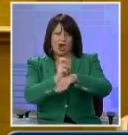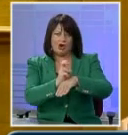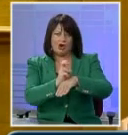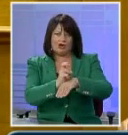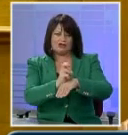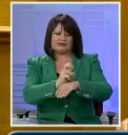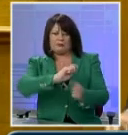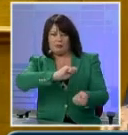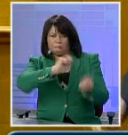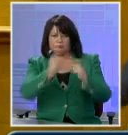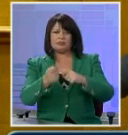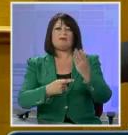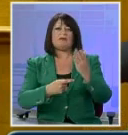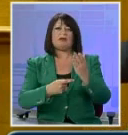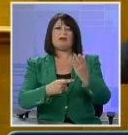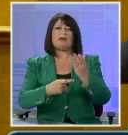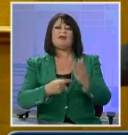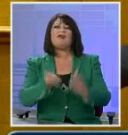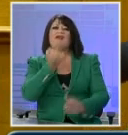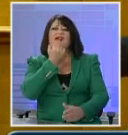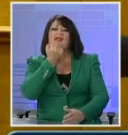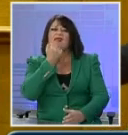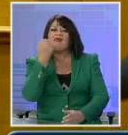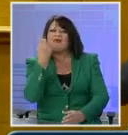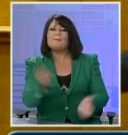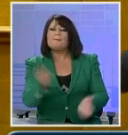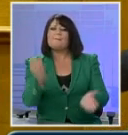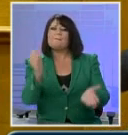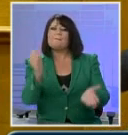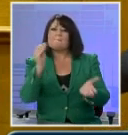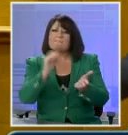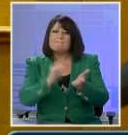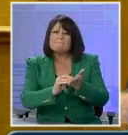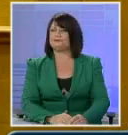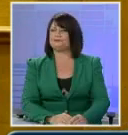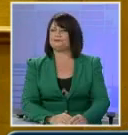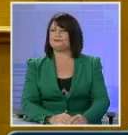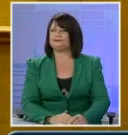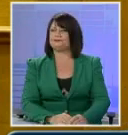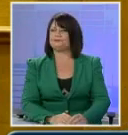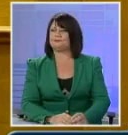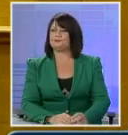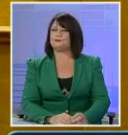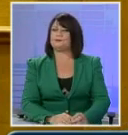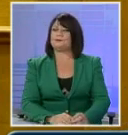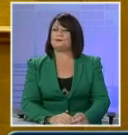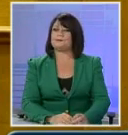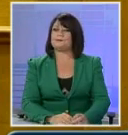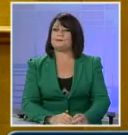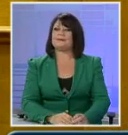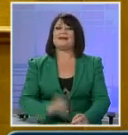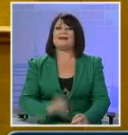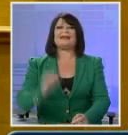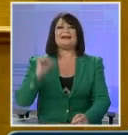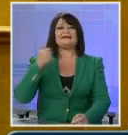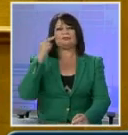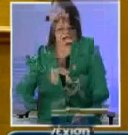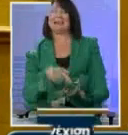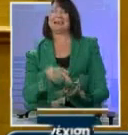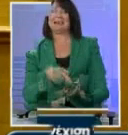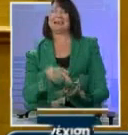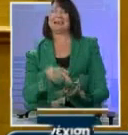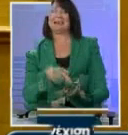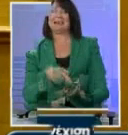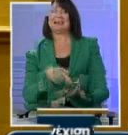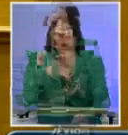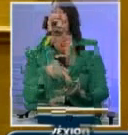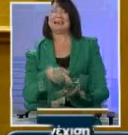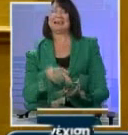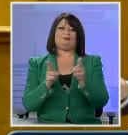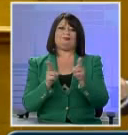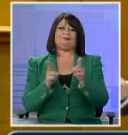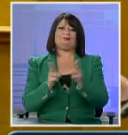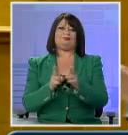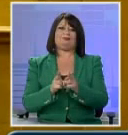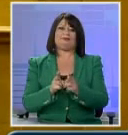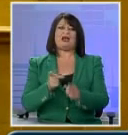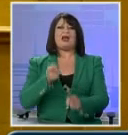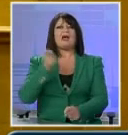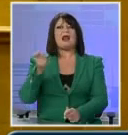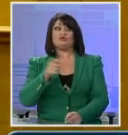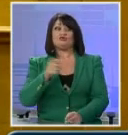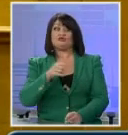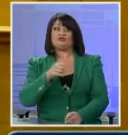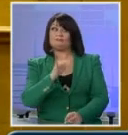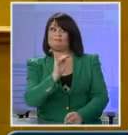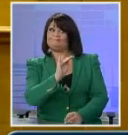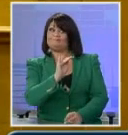για απομείωση του χρέους. Πρέπει να καταλάβει, και τον καλό να το καταλάβει, ότι η απόφαση που λήφθηκε στη Σύνοδο Κορυφής στις 12 Ιουλίου δεν